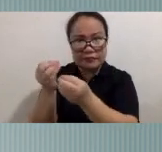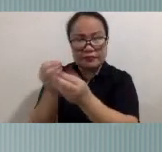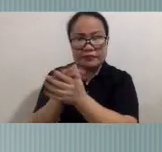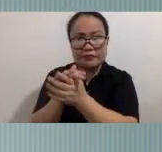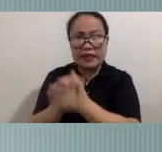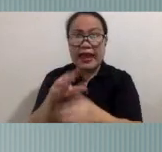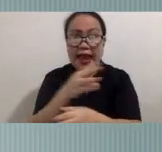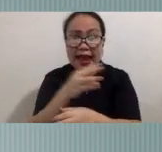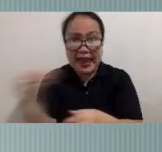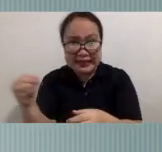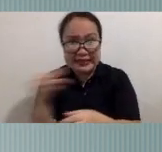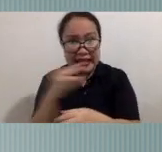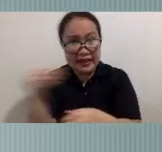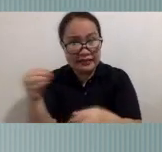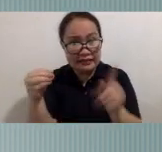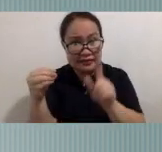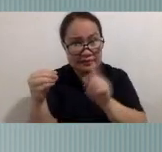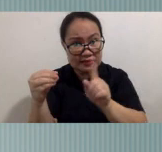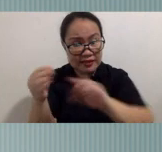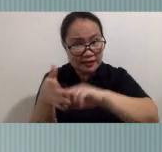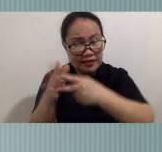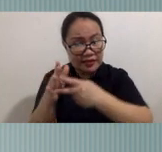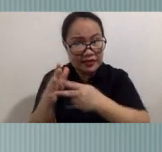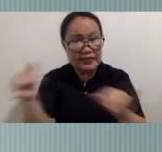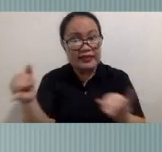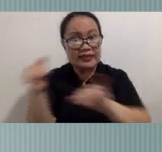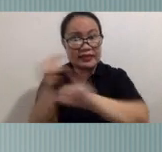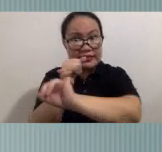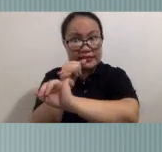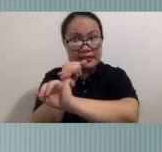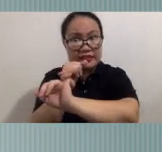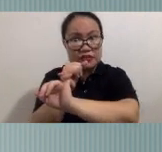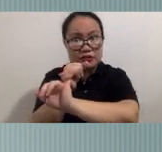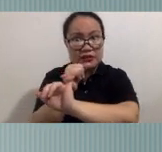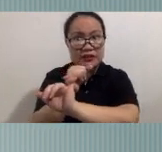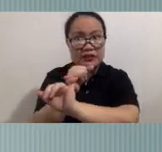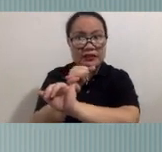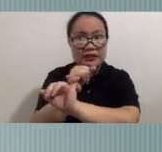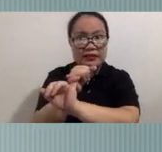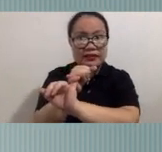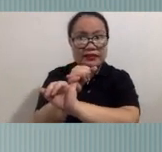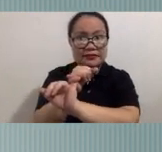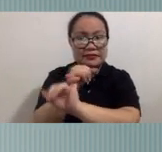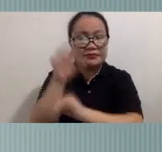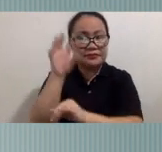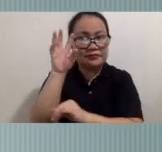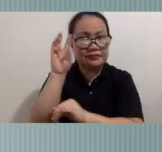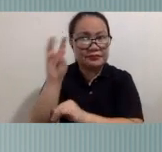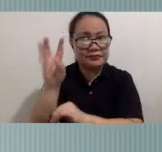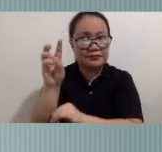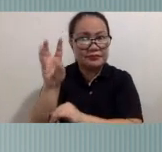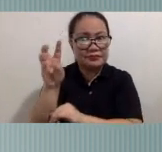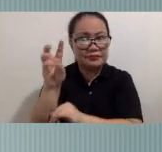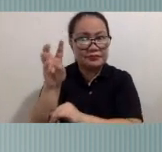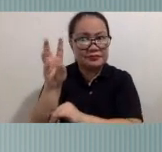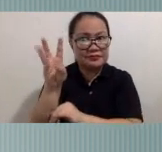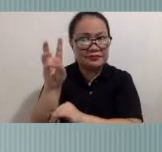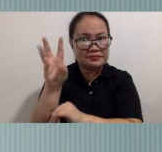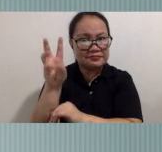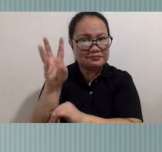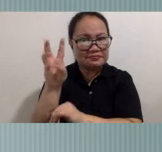and science. Okay. So, focus tayo sa given. Since meron tayong word na and, ibig